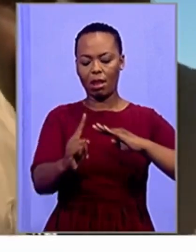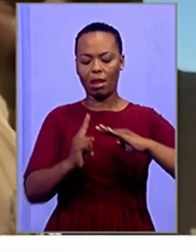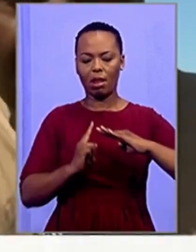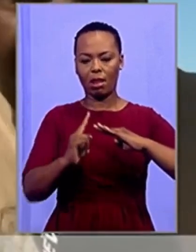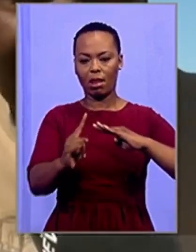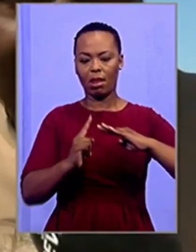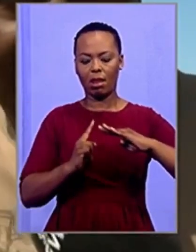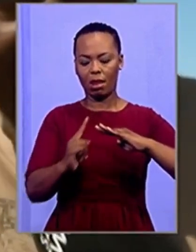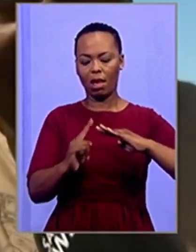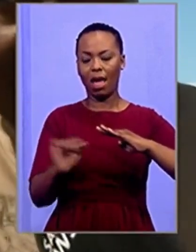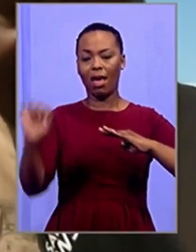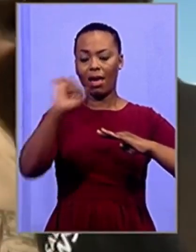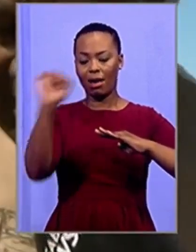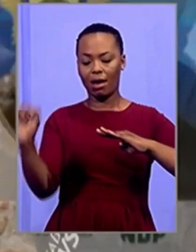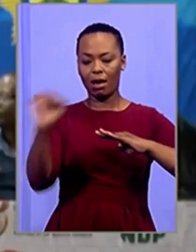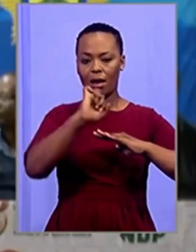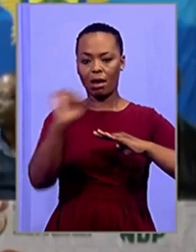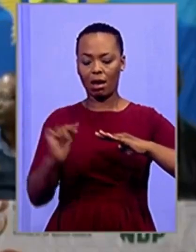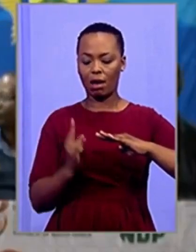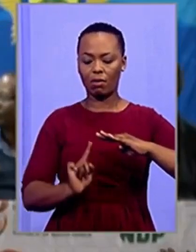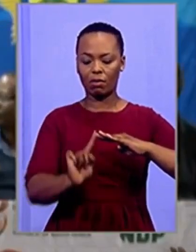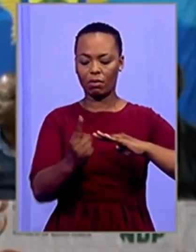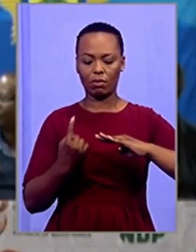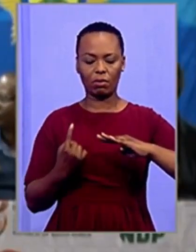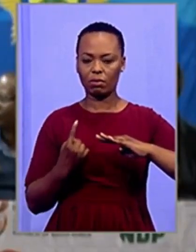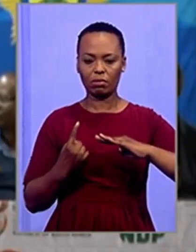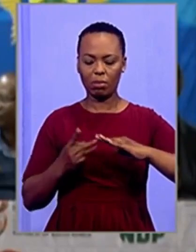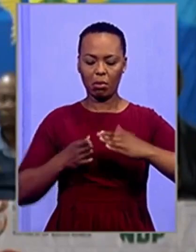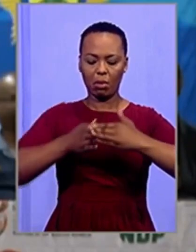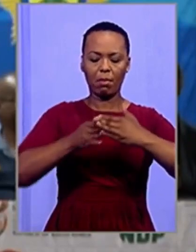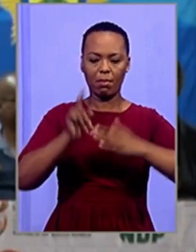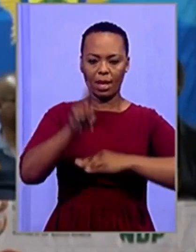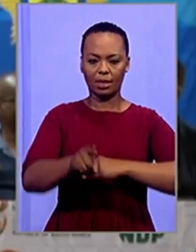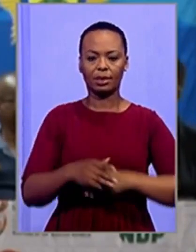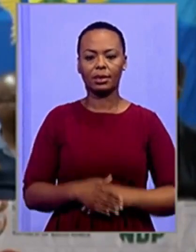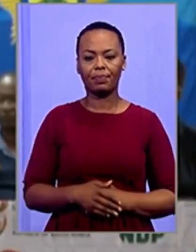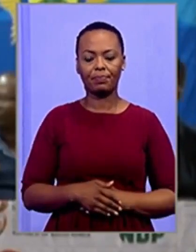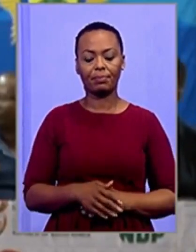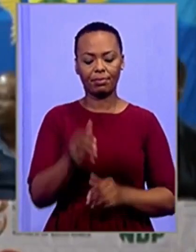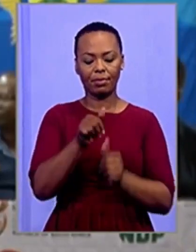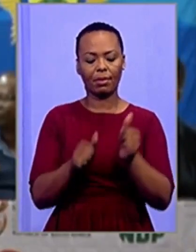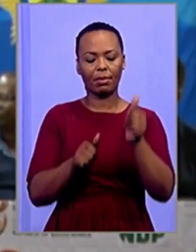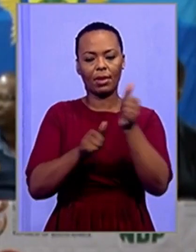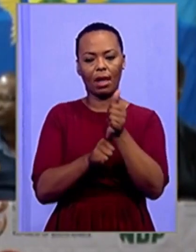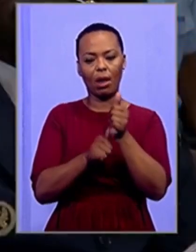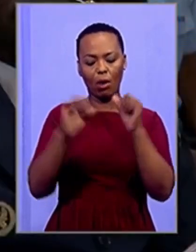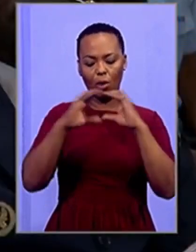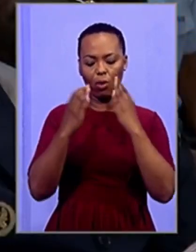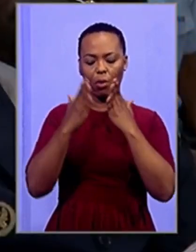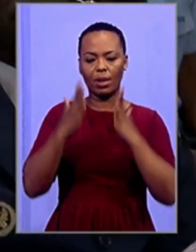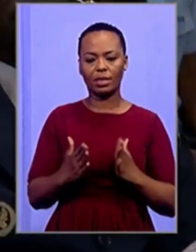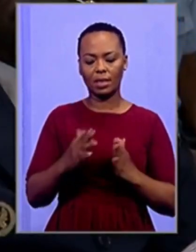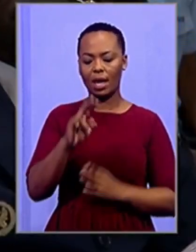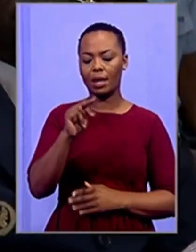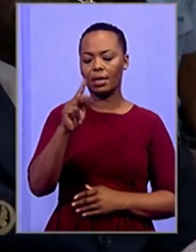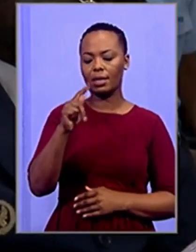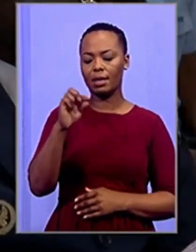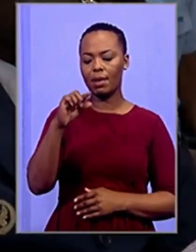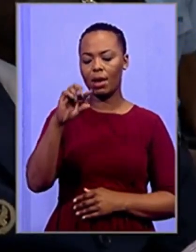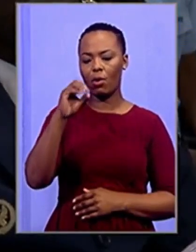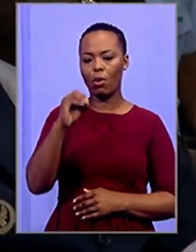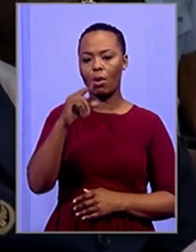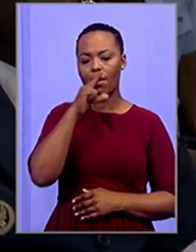mo dikoloi tse di hetantse. Motlatsa mokomishinara wa Setšhaba wa sepodisi e leng Ntebeko Mosikili a re ba etse ntlha